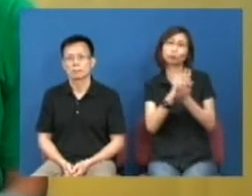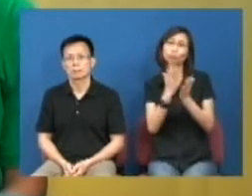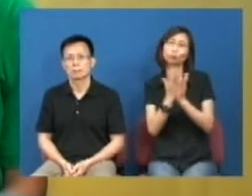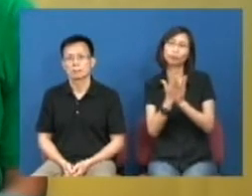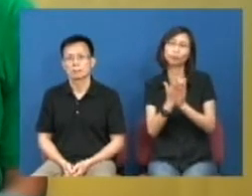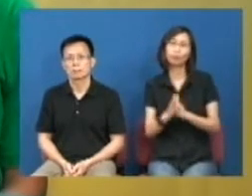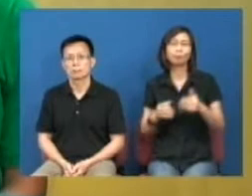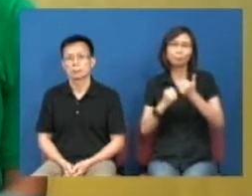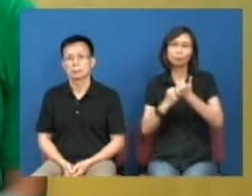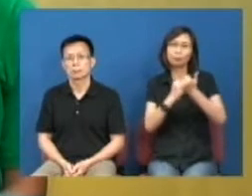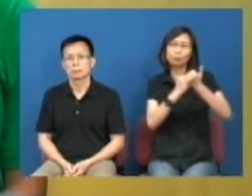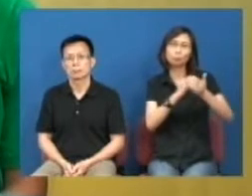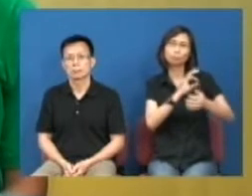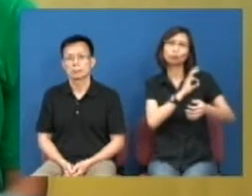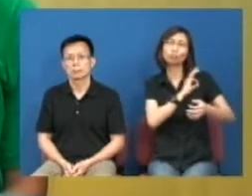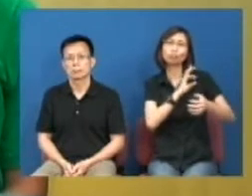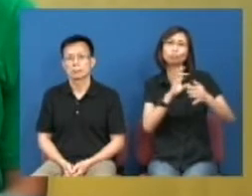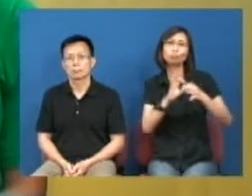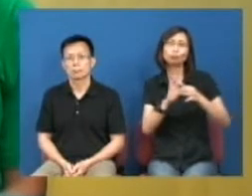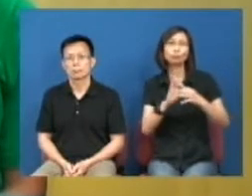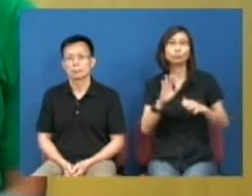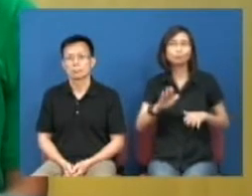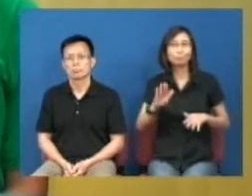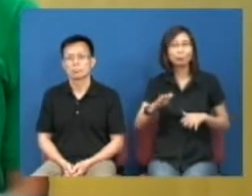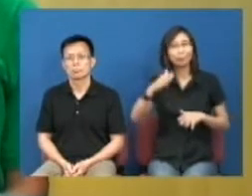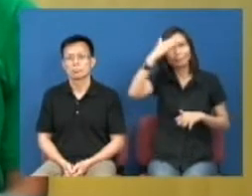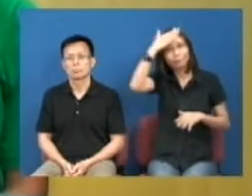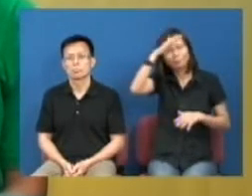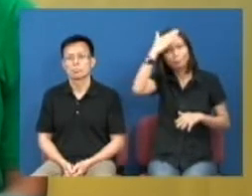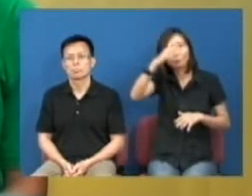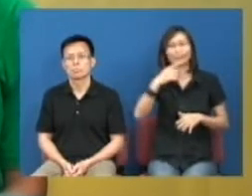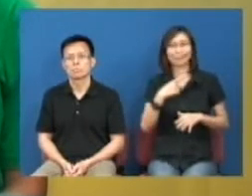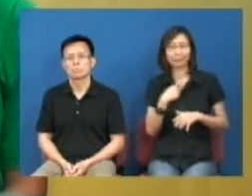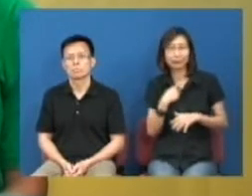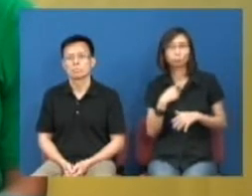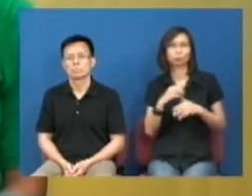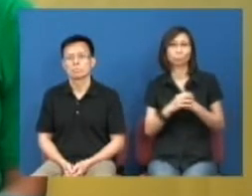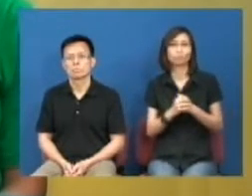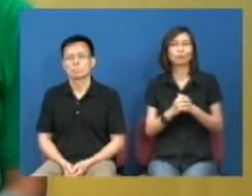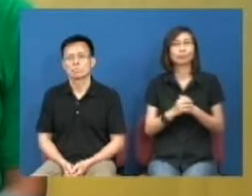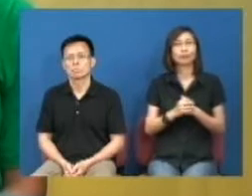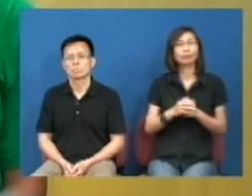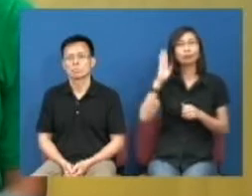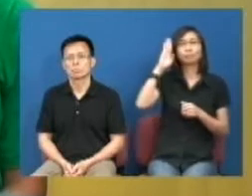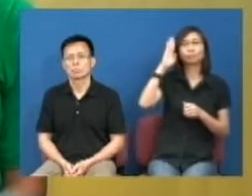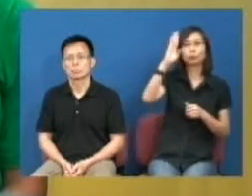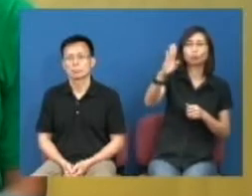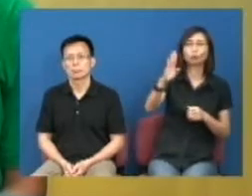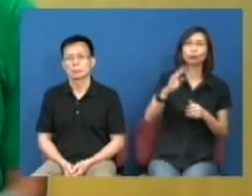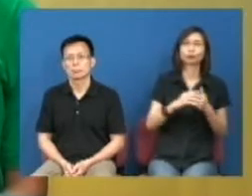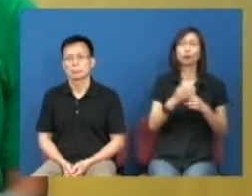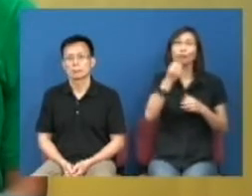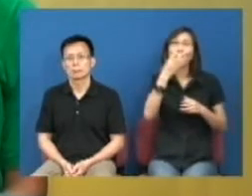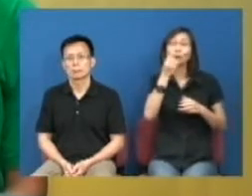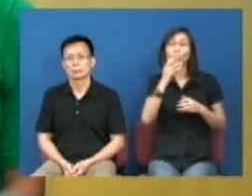要開始要即係理解，甚至係參與本土或者香港嗰、那個即係未來民主運動嗰、那個即係